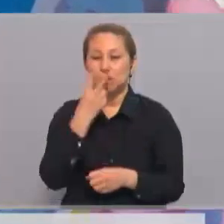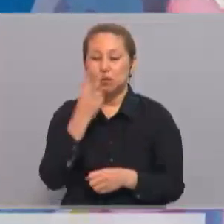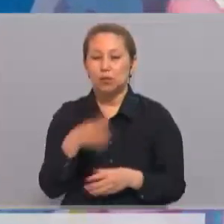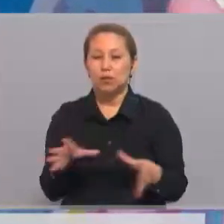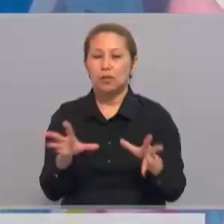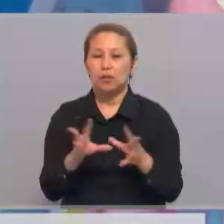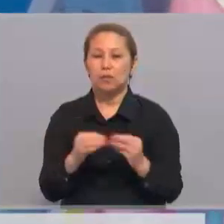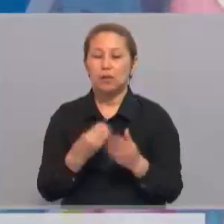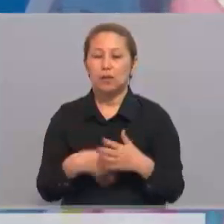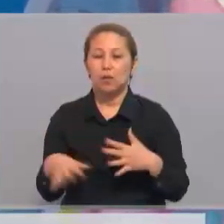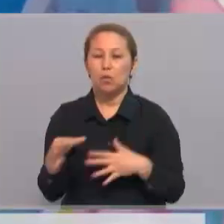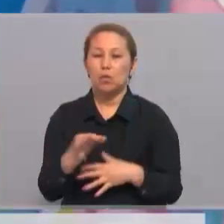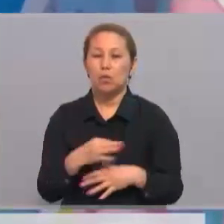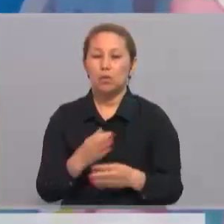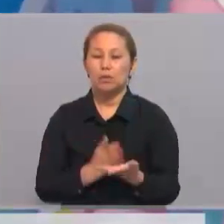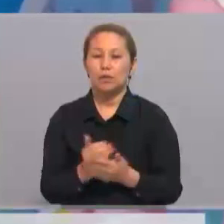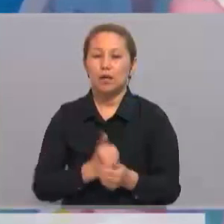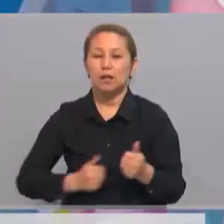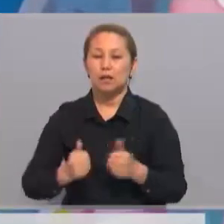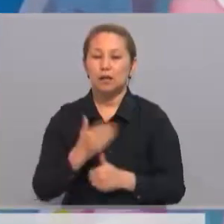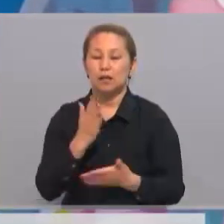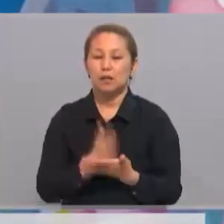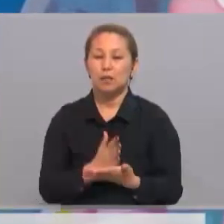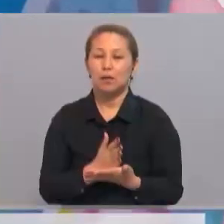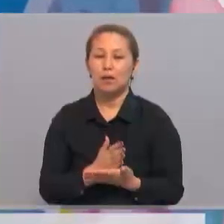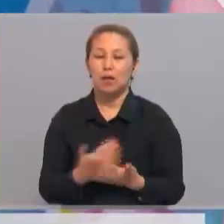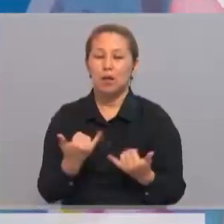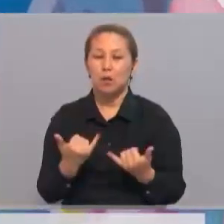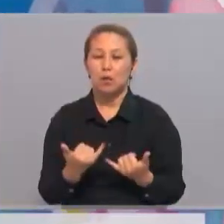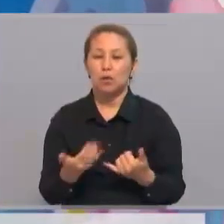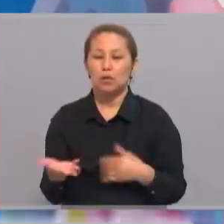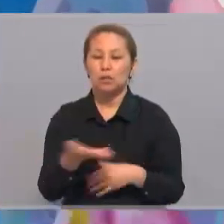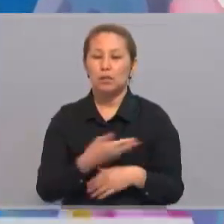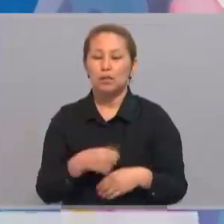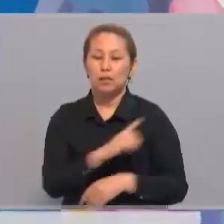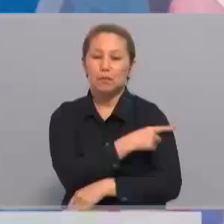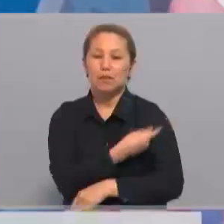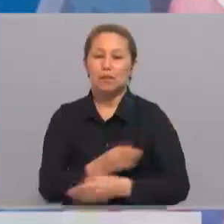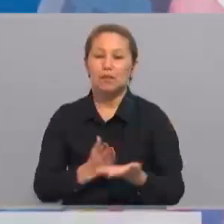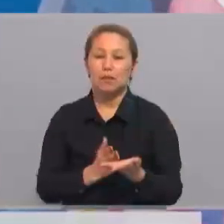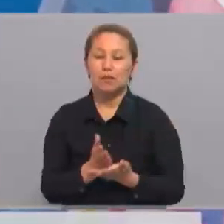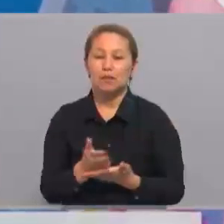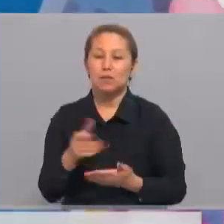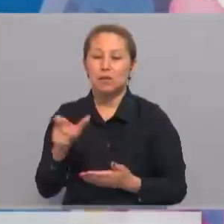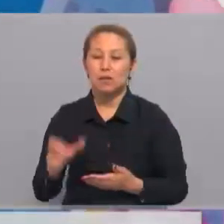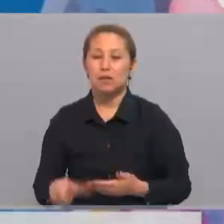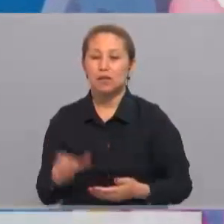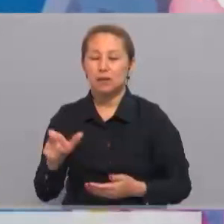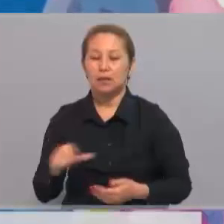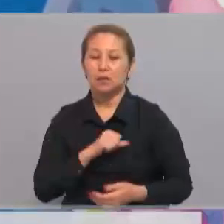бәрі облыс көрсеткіштерінде алдыңғы қатар десек болады. Оған енді мына біздің медицина қызметкерлерінің